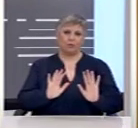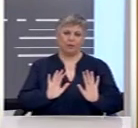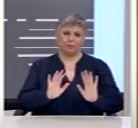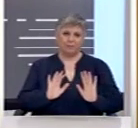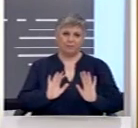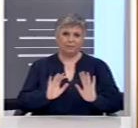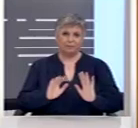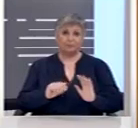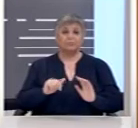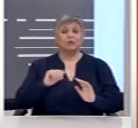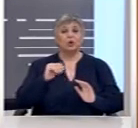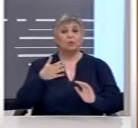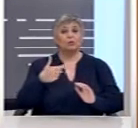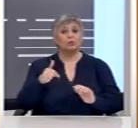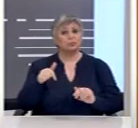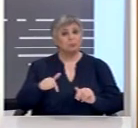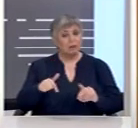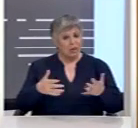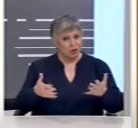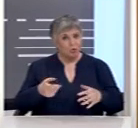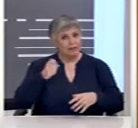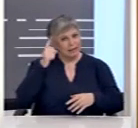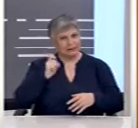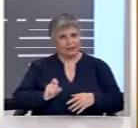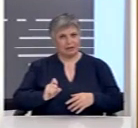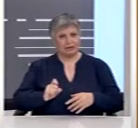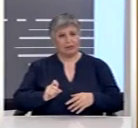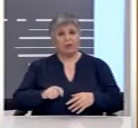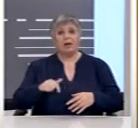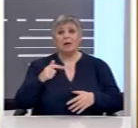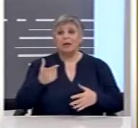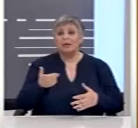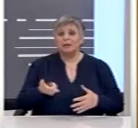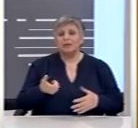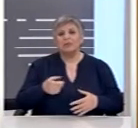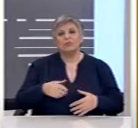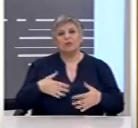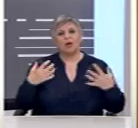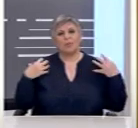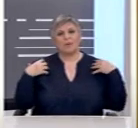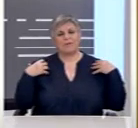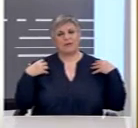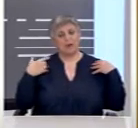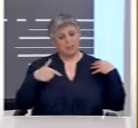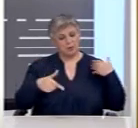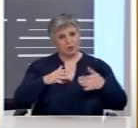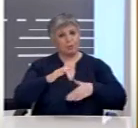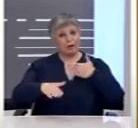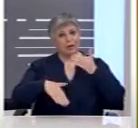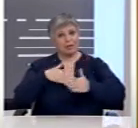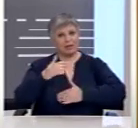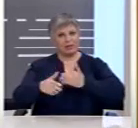Βουλής. Πλην όμως είναι εδώ και με υπεύθυνη διαδικασία και αυτά, καθώς αποτελούν και το έχουμε αναγνωρίσει πως